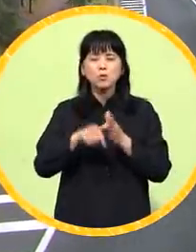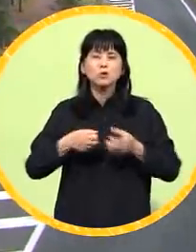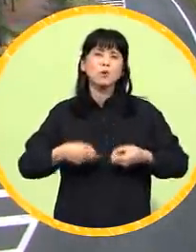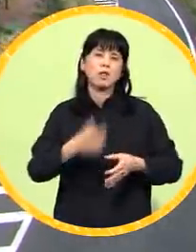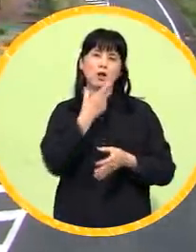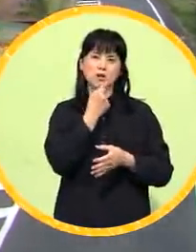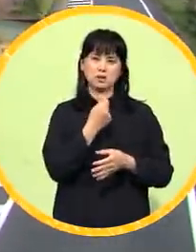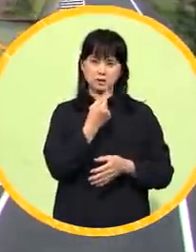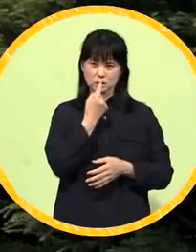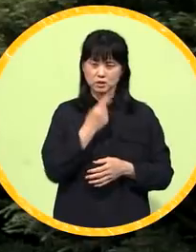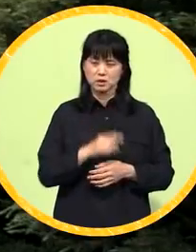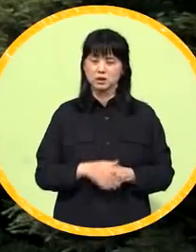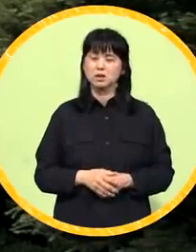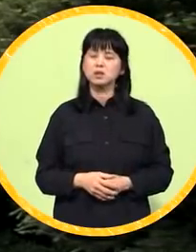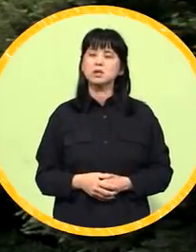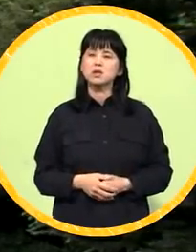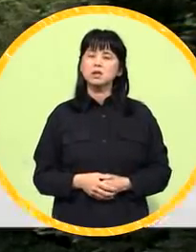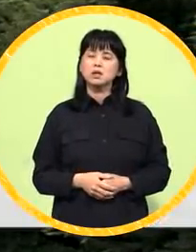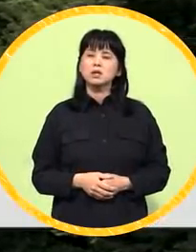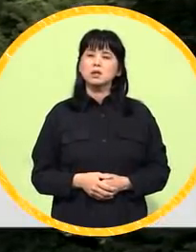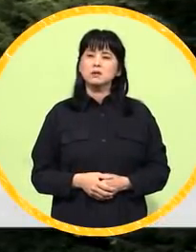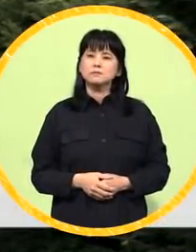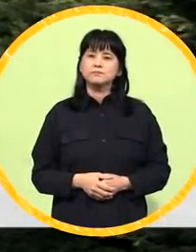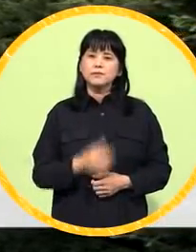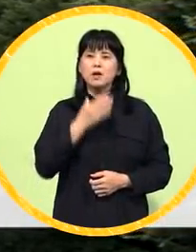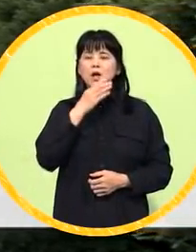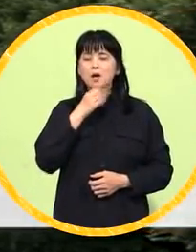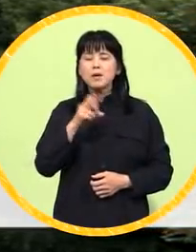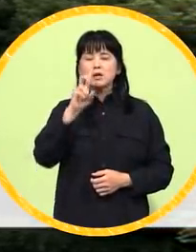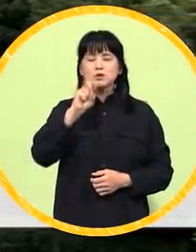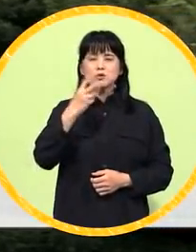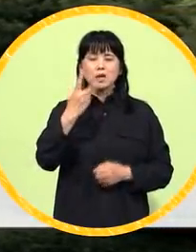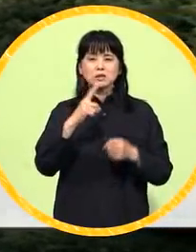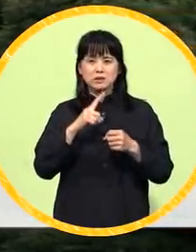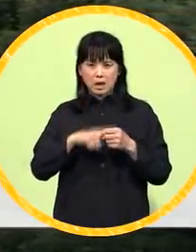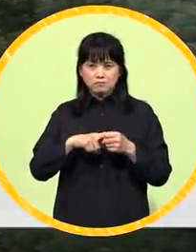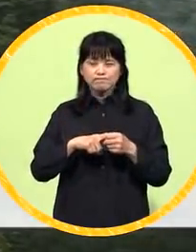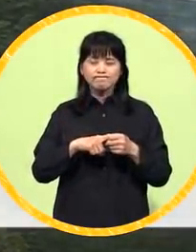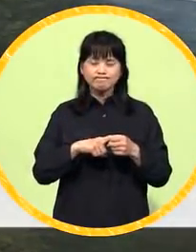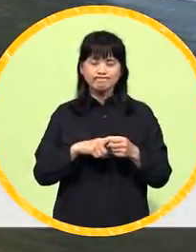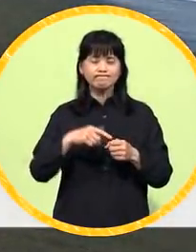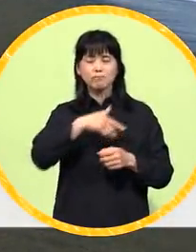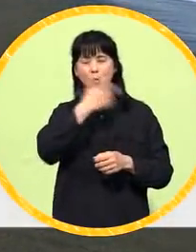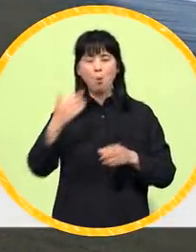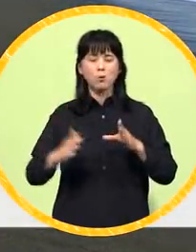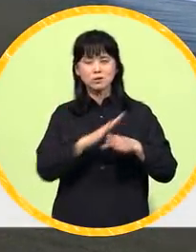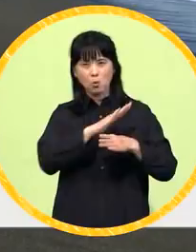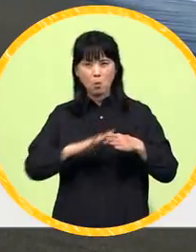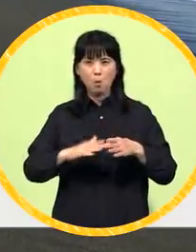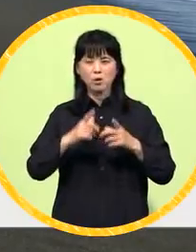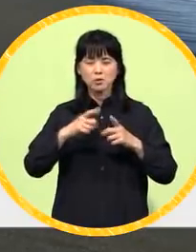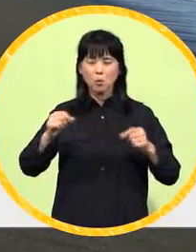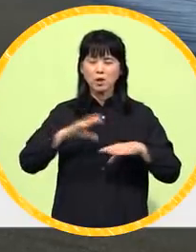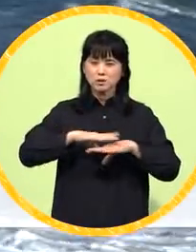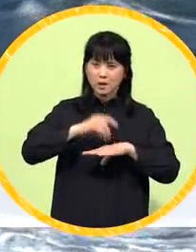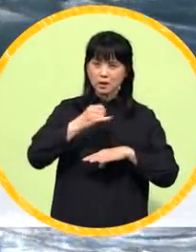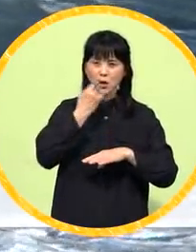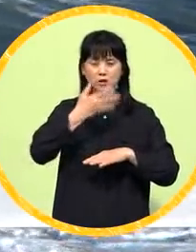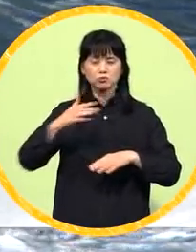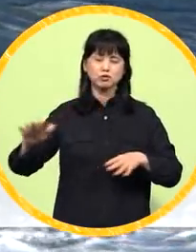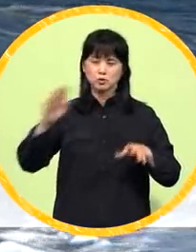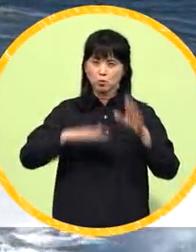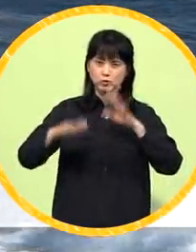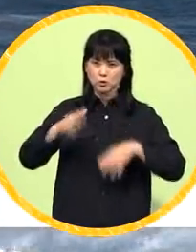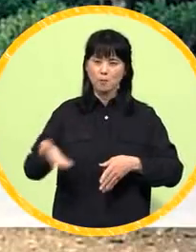たああああああ明治18年ここ大磯に日本初の海水浴場が